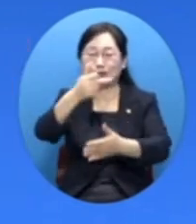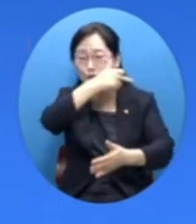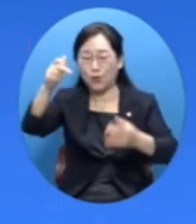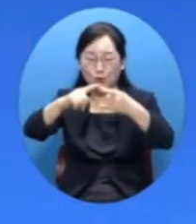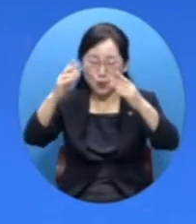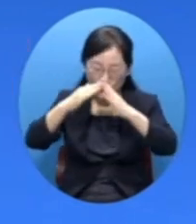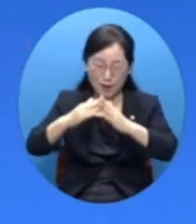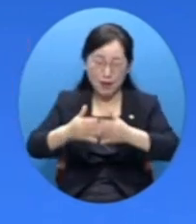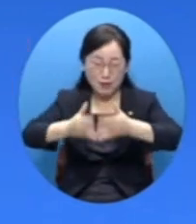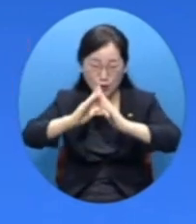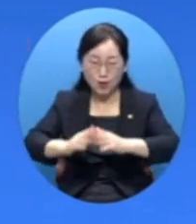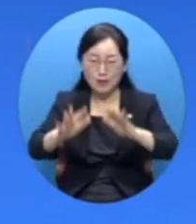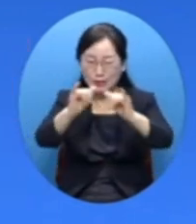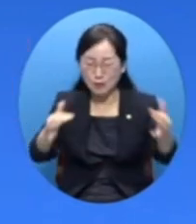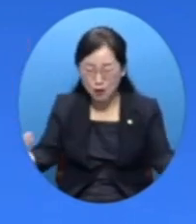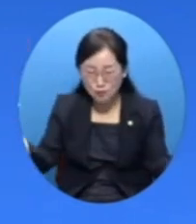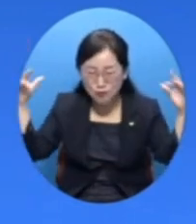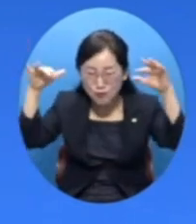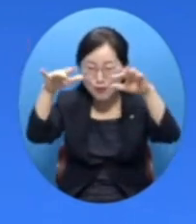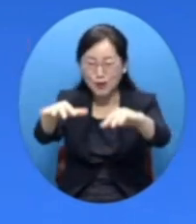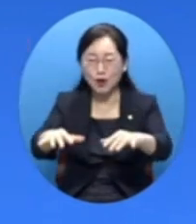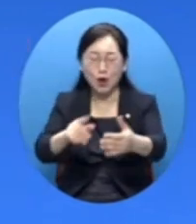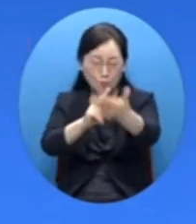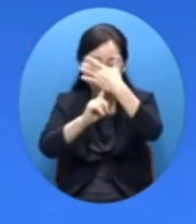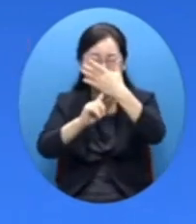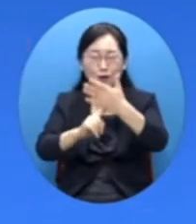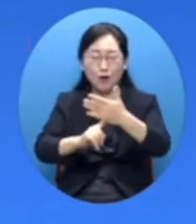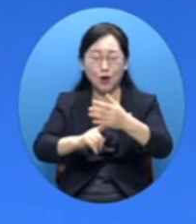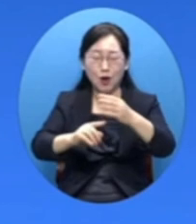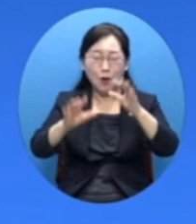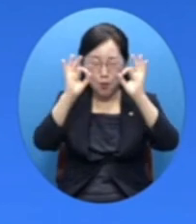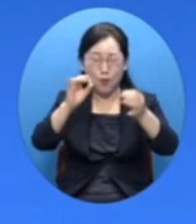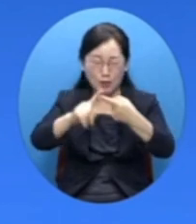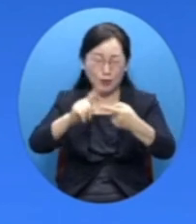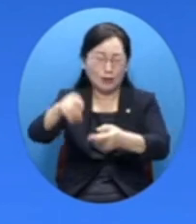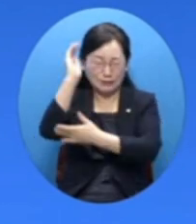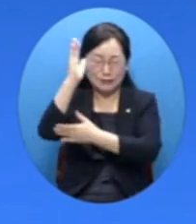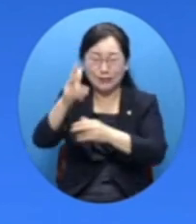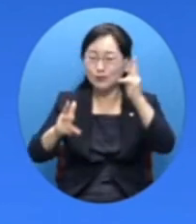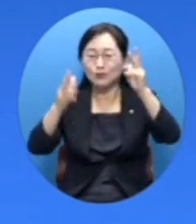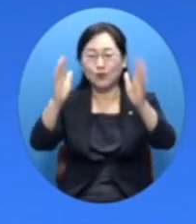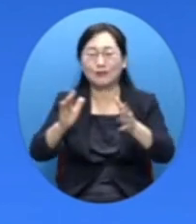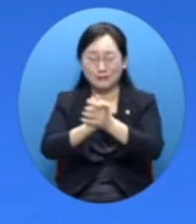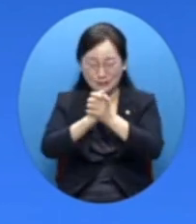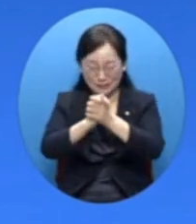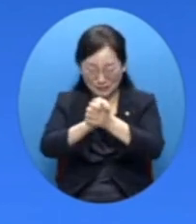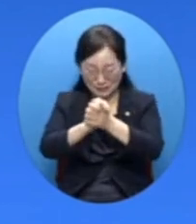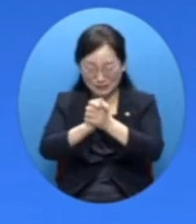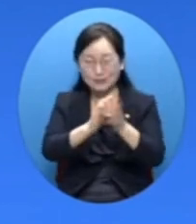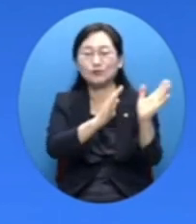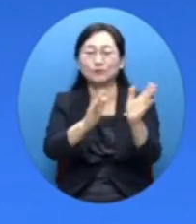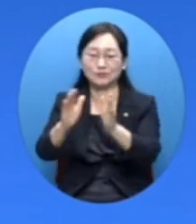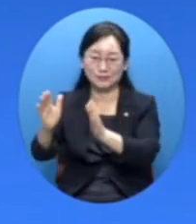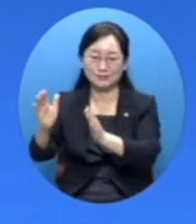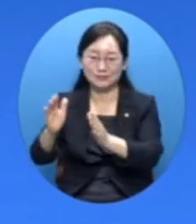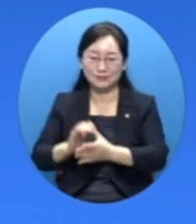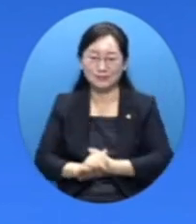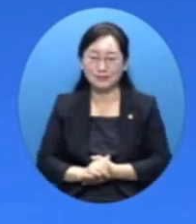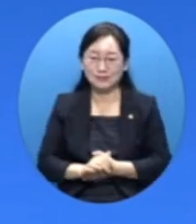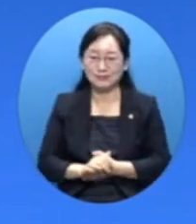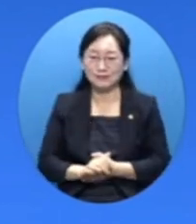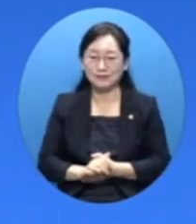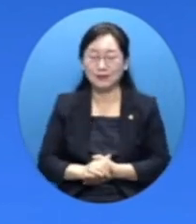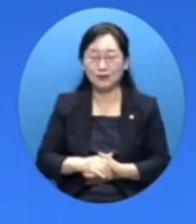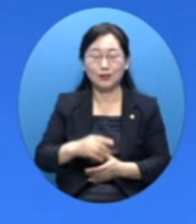구름대처럼 몰려오는 모습을 보여 주신 것을 보 설교했습니다 일주일 내내 기도를 준비하고